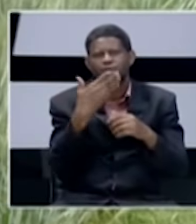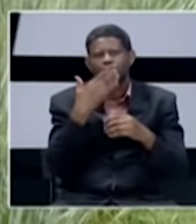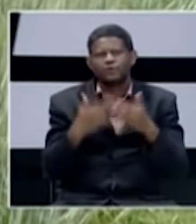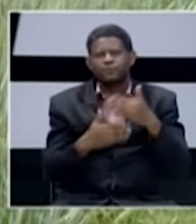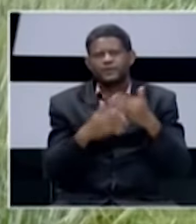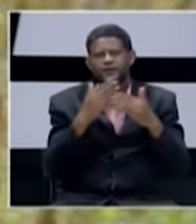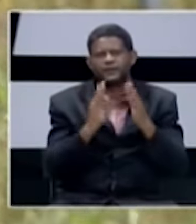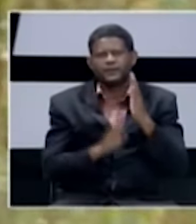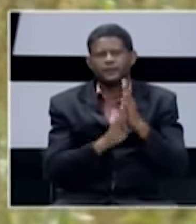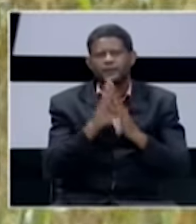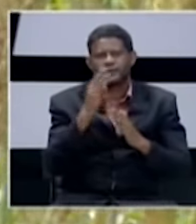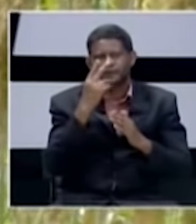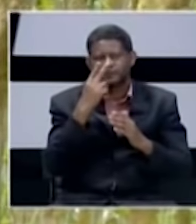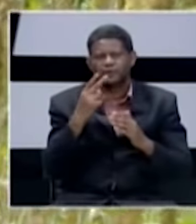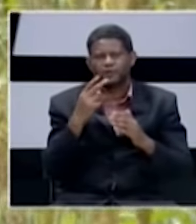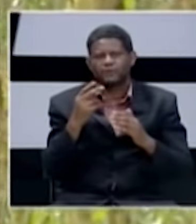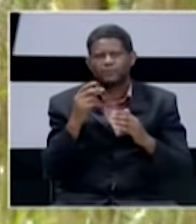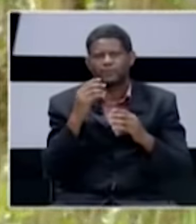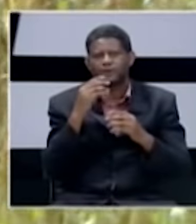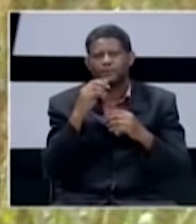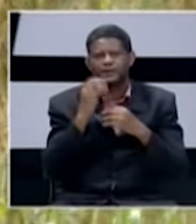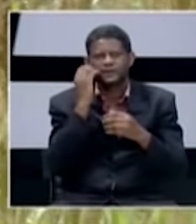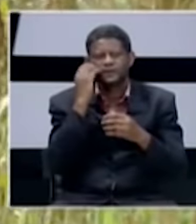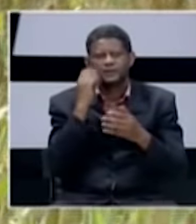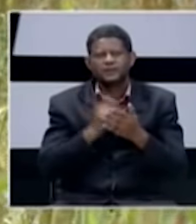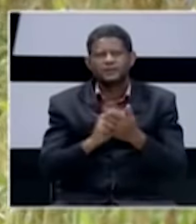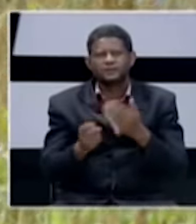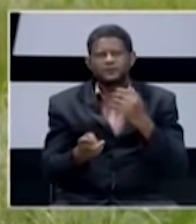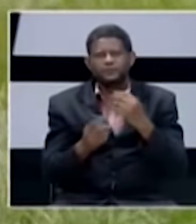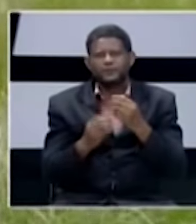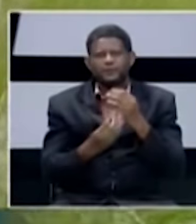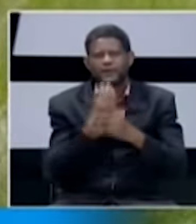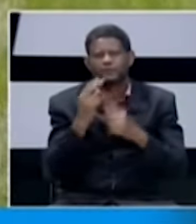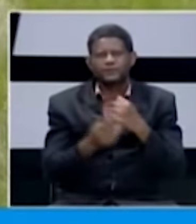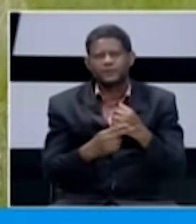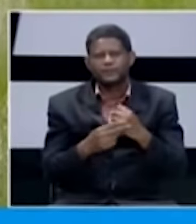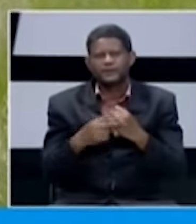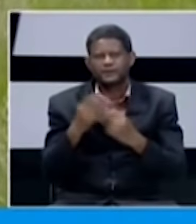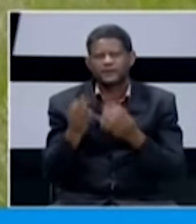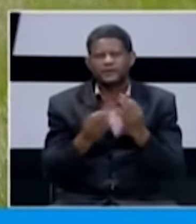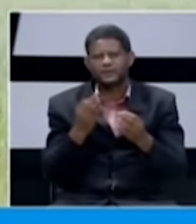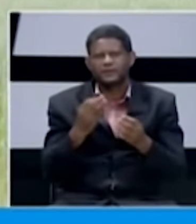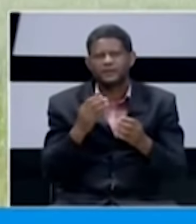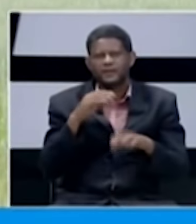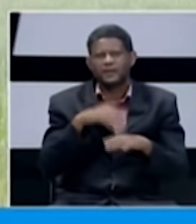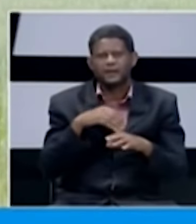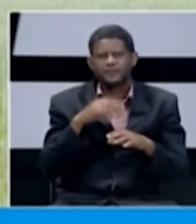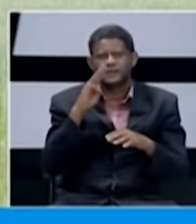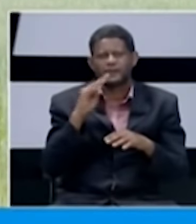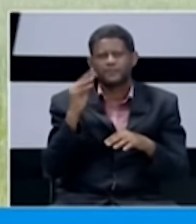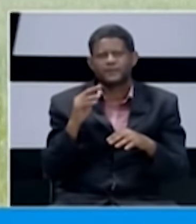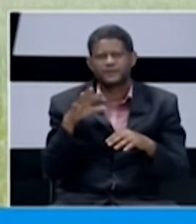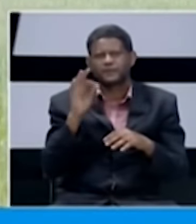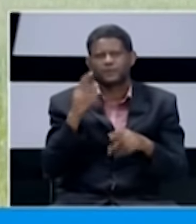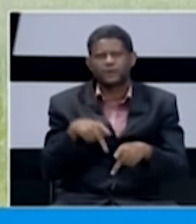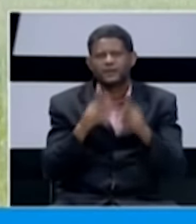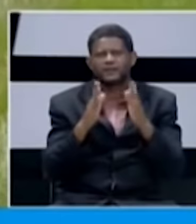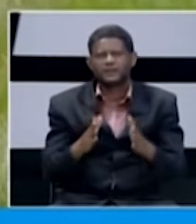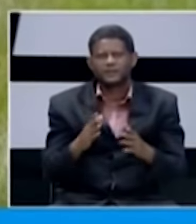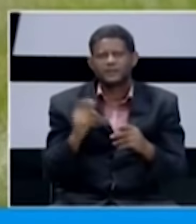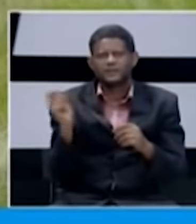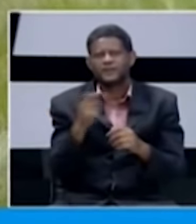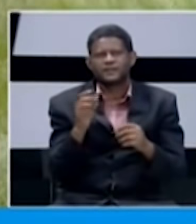مردات بيت صحفت قطبان لمعت قطرن وردا سامرا يحبر ابو وردا سامرا طابي عمدو يا ندبر حيلا زركبو حارستون زرعت سرناين